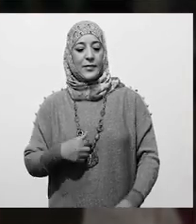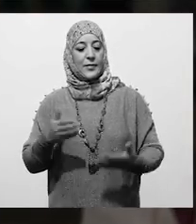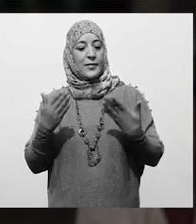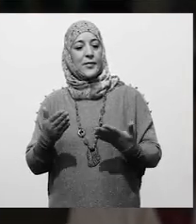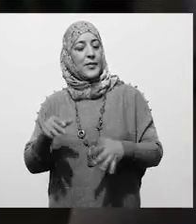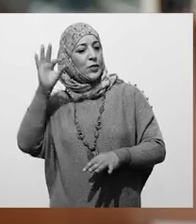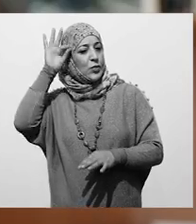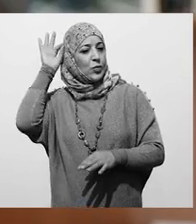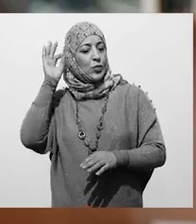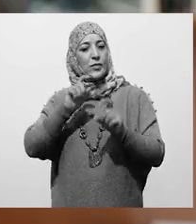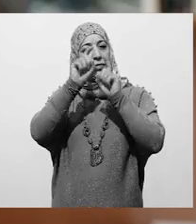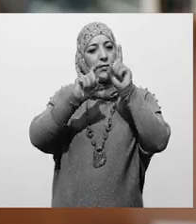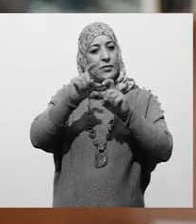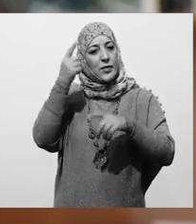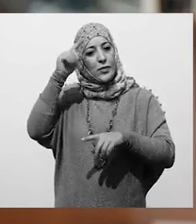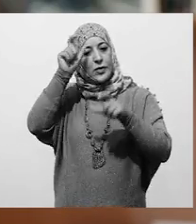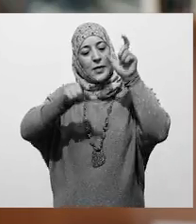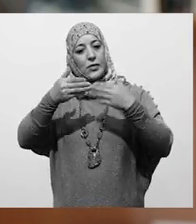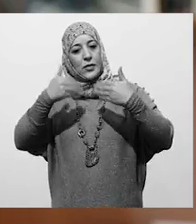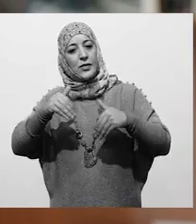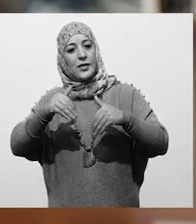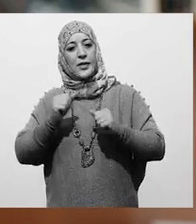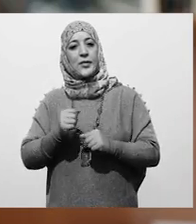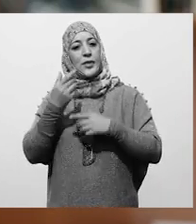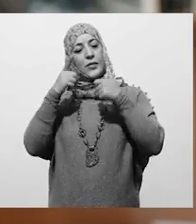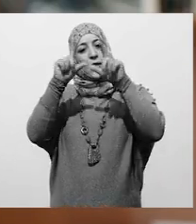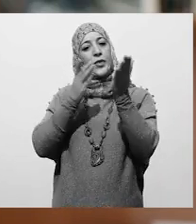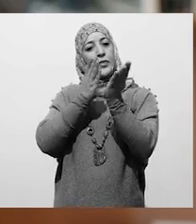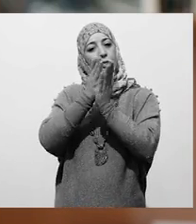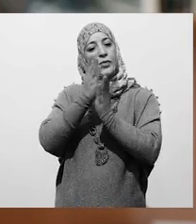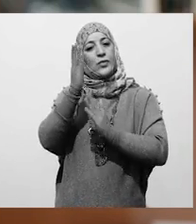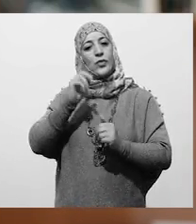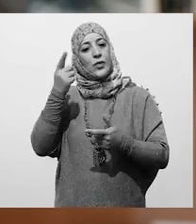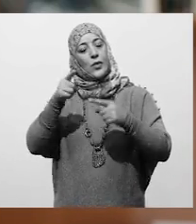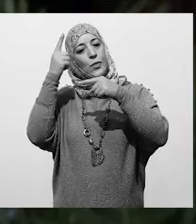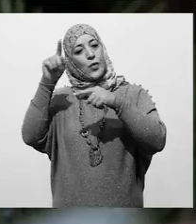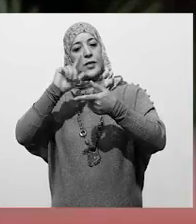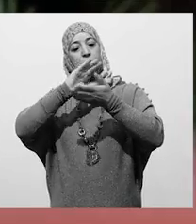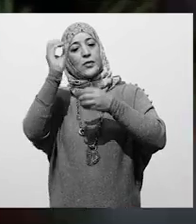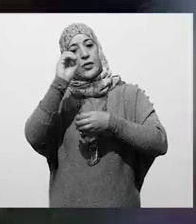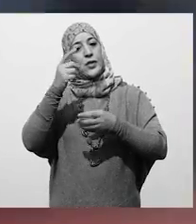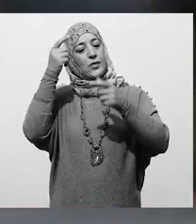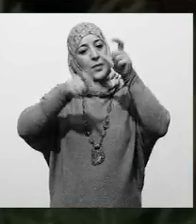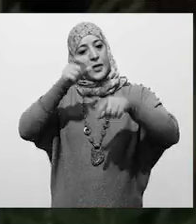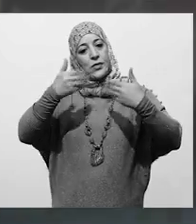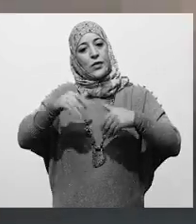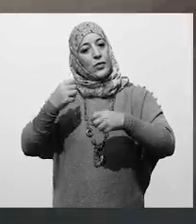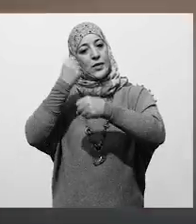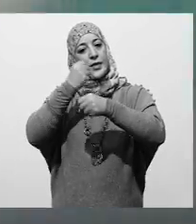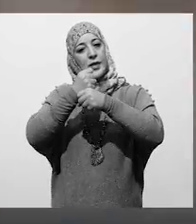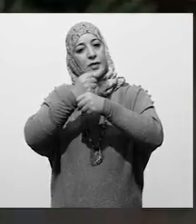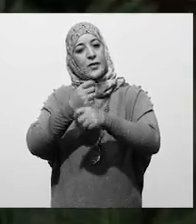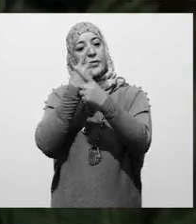Avant 2011, en Tunisie, il n'était pas question pour les personnes handicapées de réclamer leurs droits ou pour les organisations de personnes handicapées